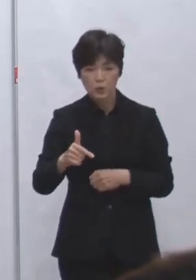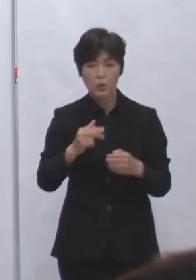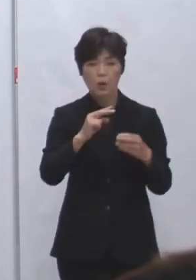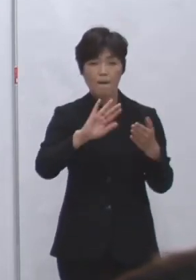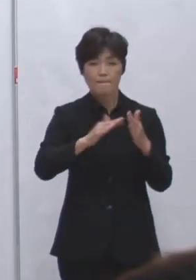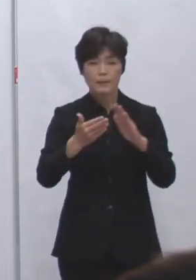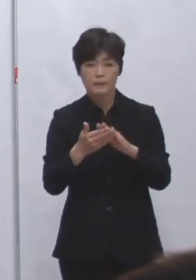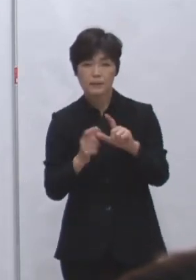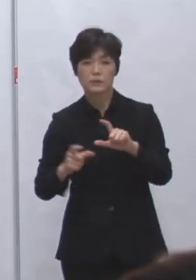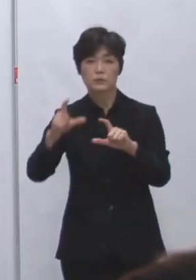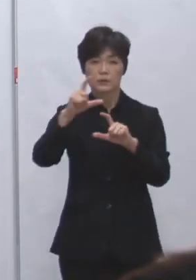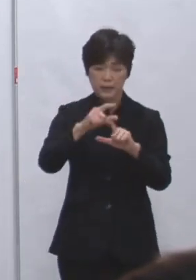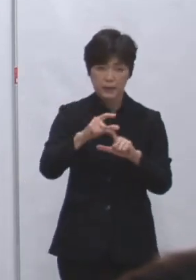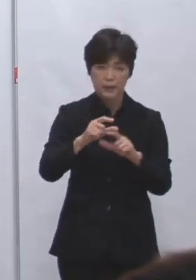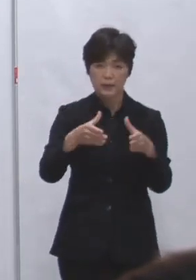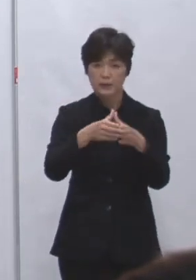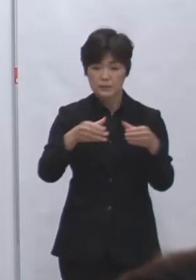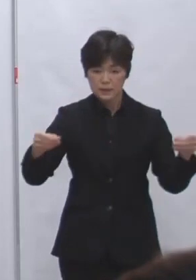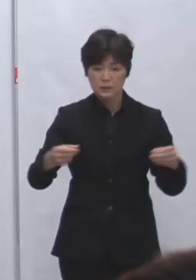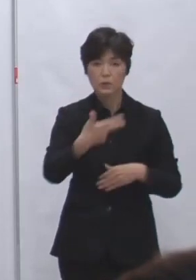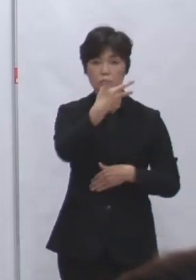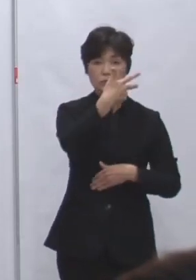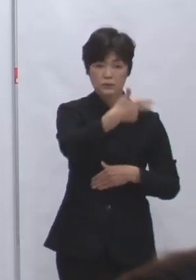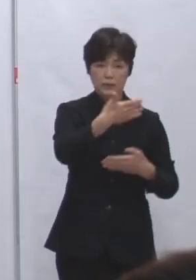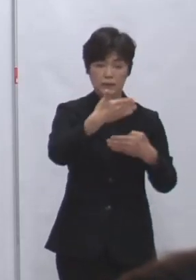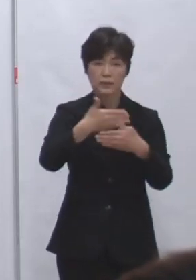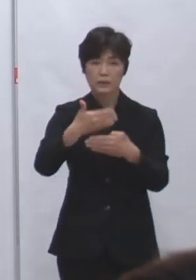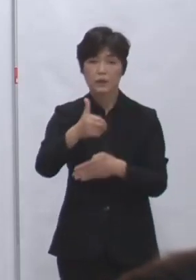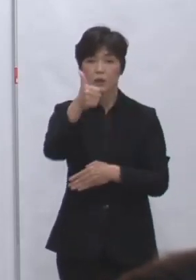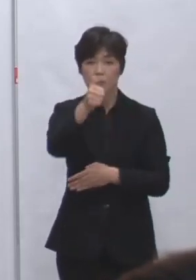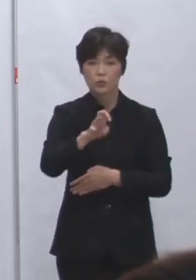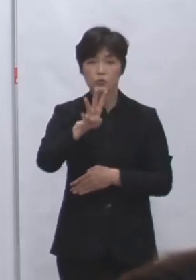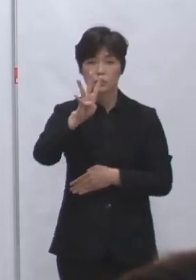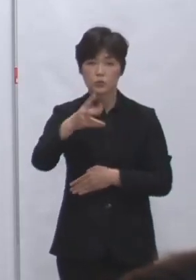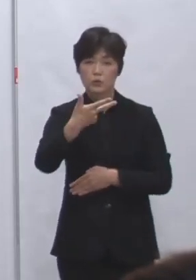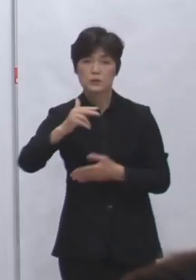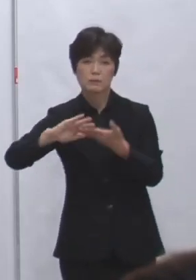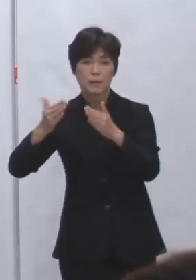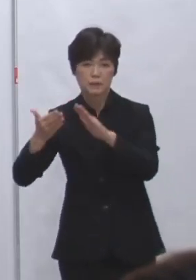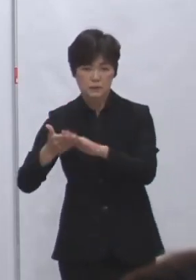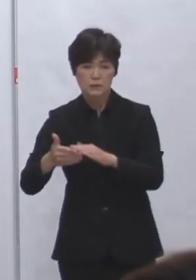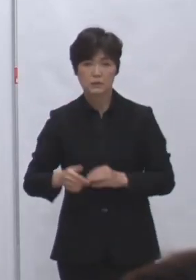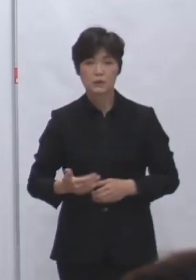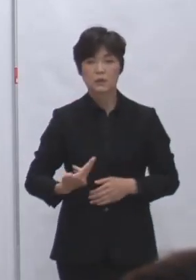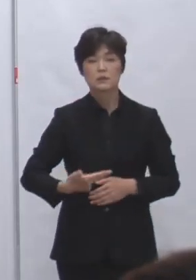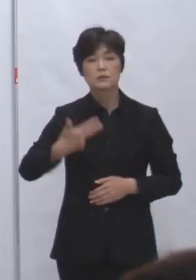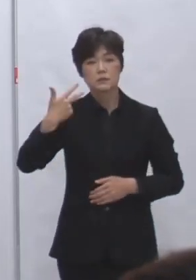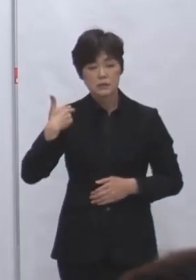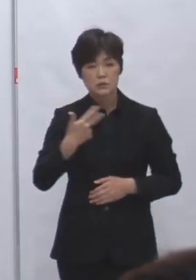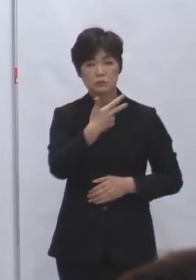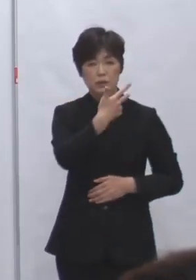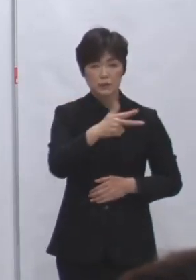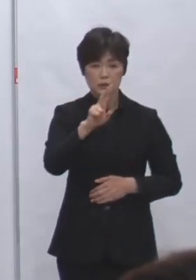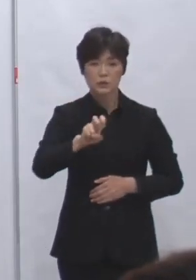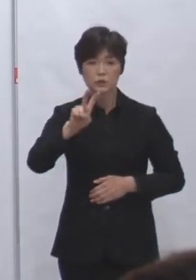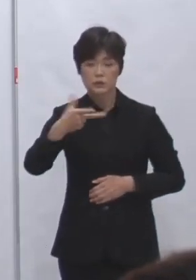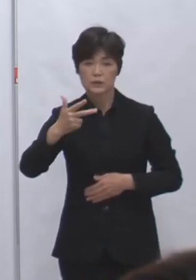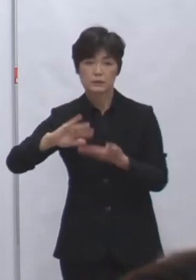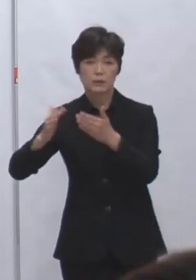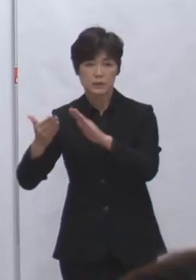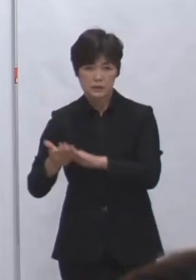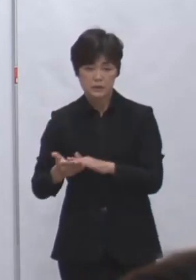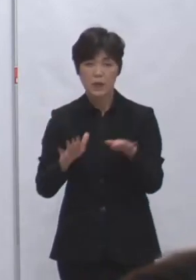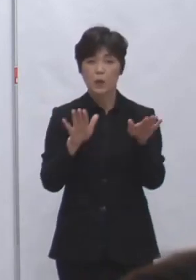ております。全国では7県の54市町となっております。先週は7県で22市町でしたけ